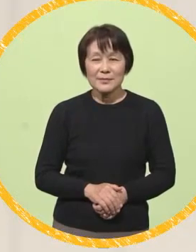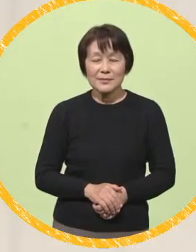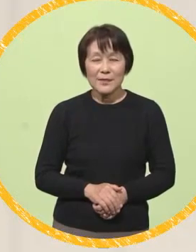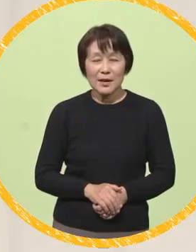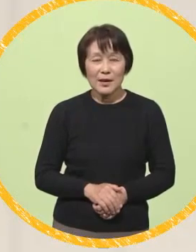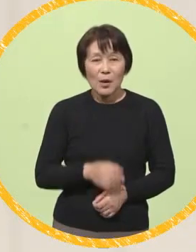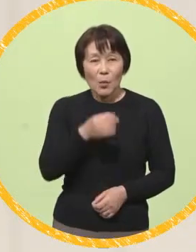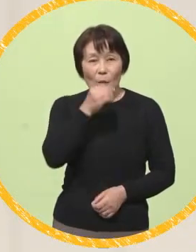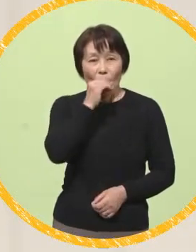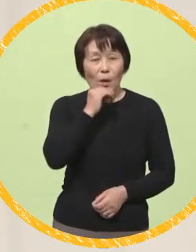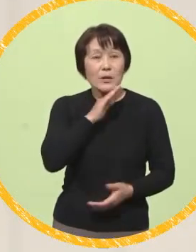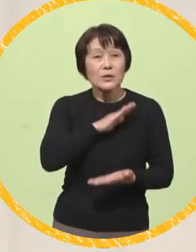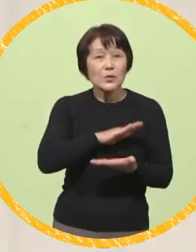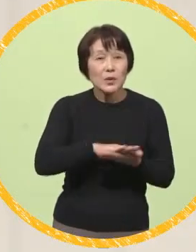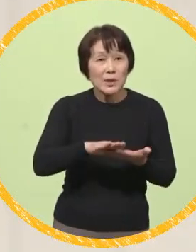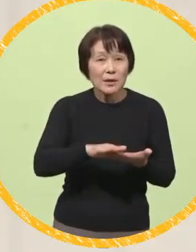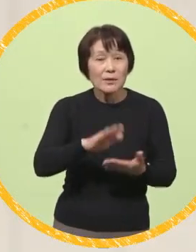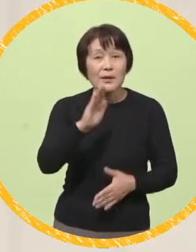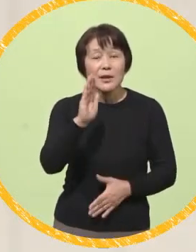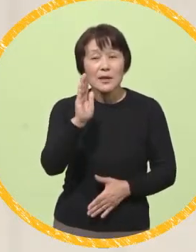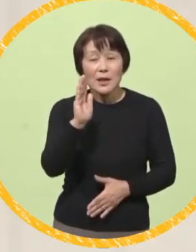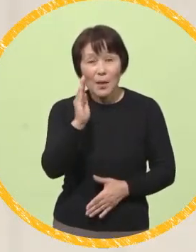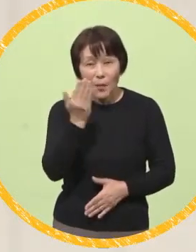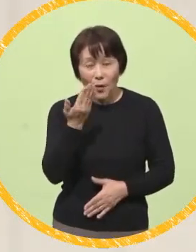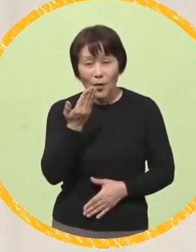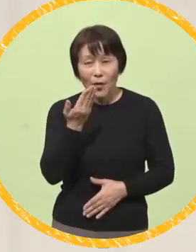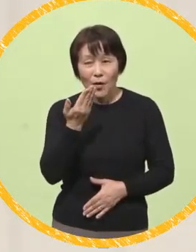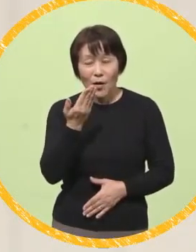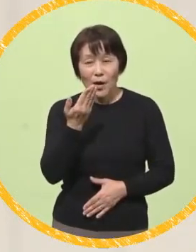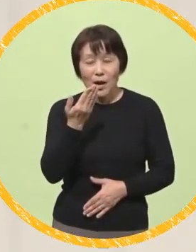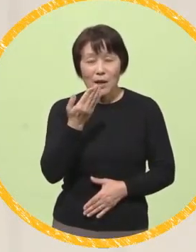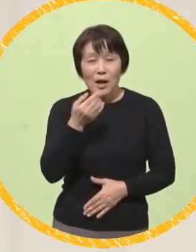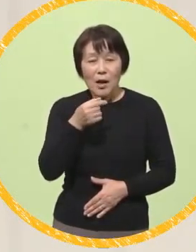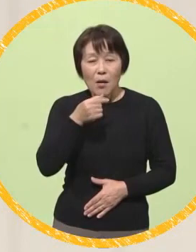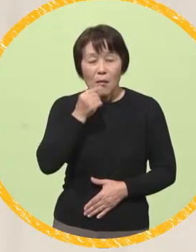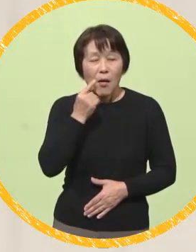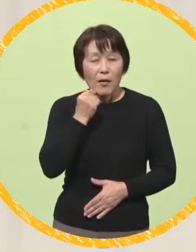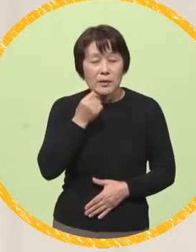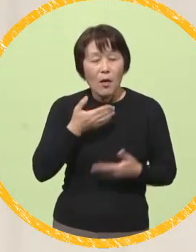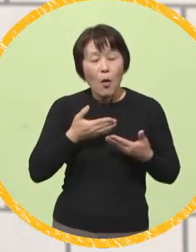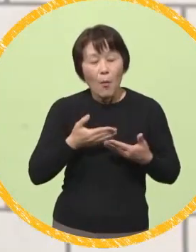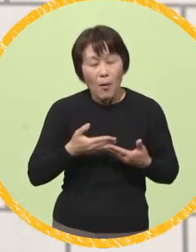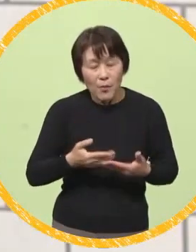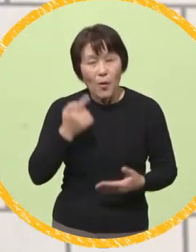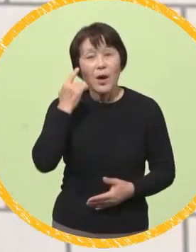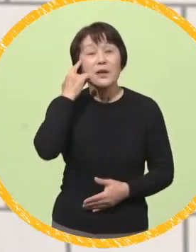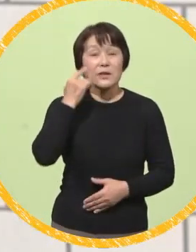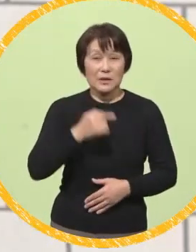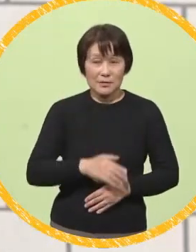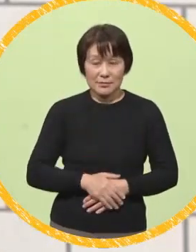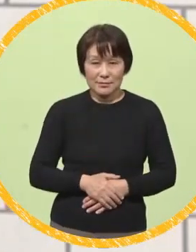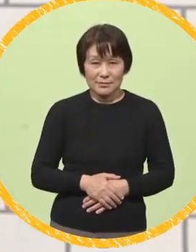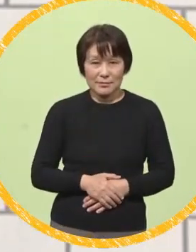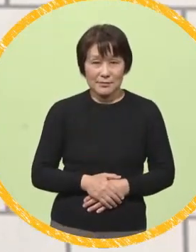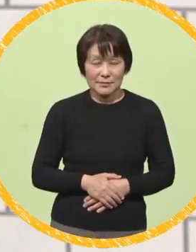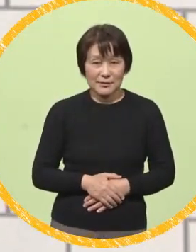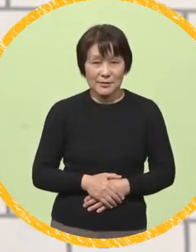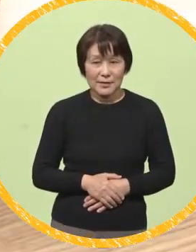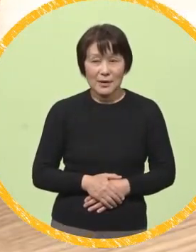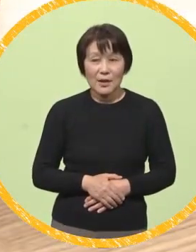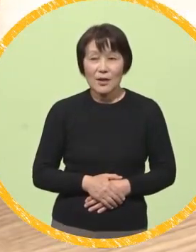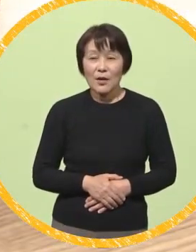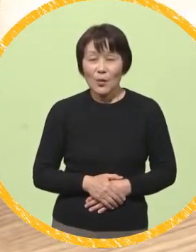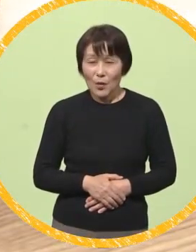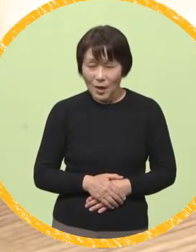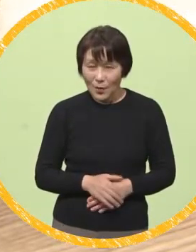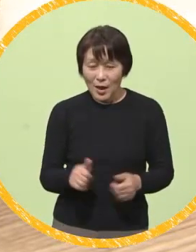すっきりしてるけれども、こうあの重みみたいなのも感じられて、はい、これは絶対